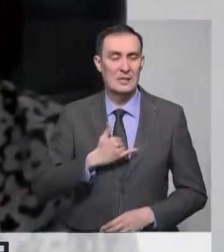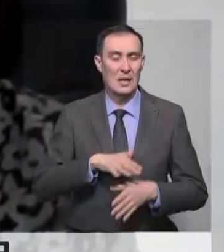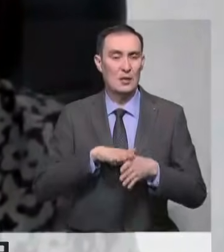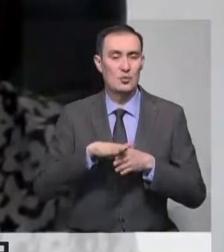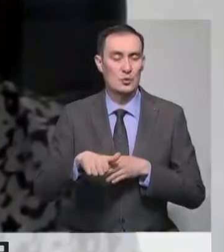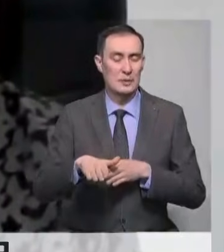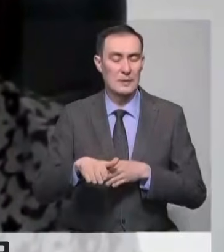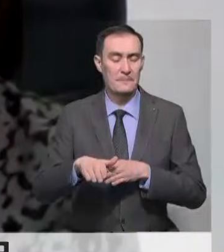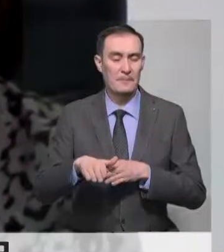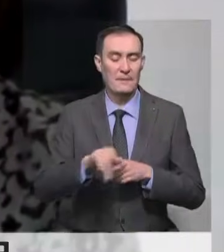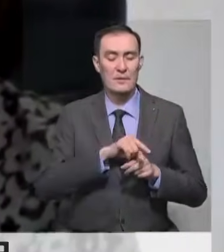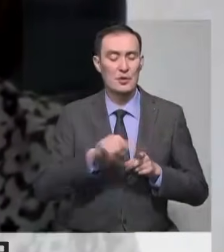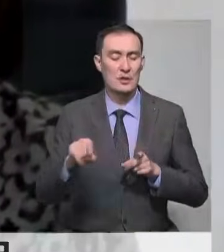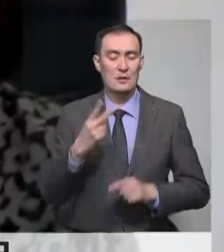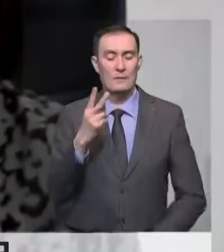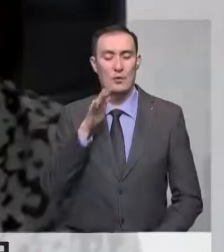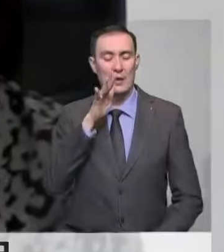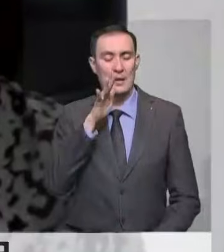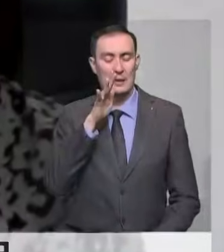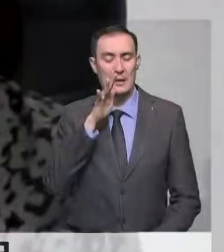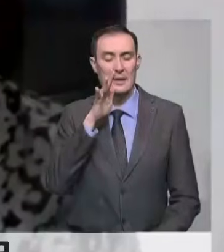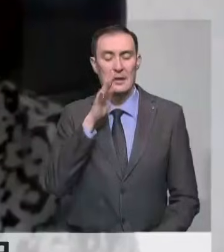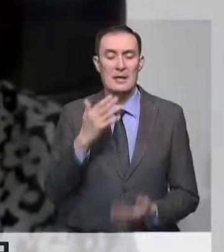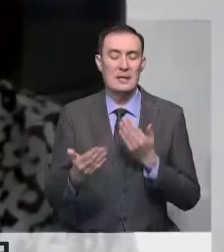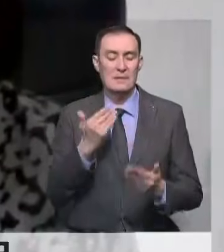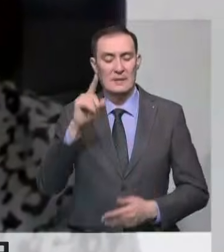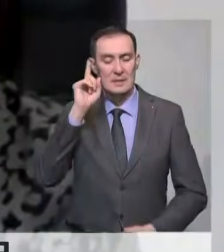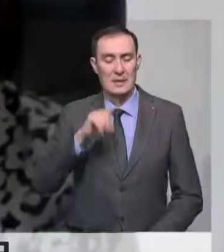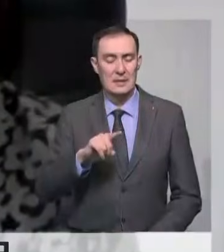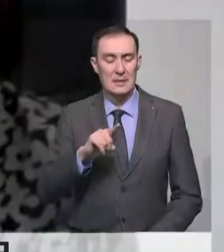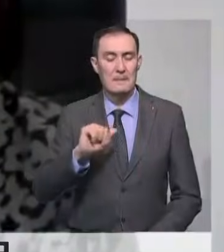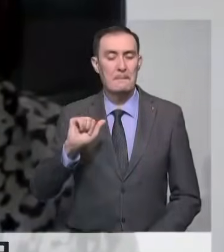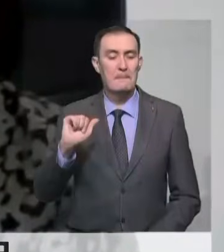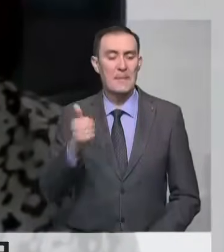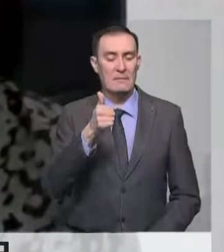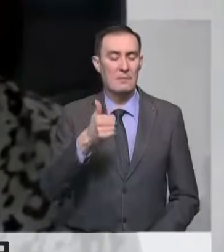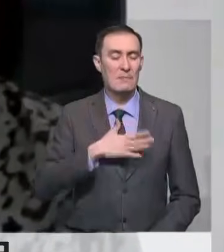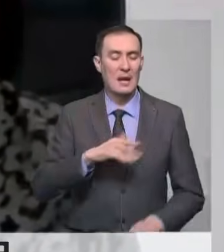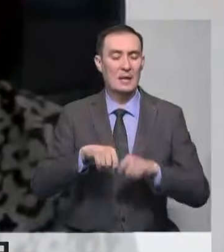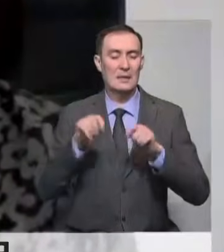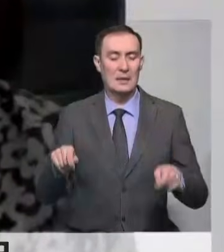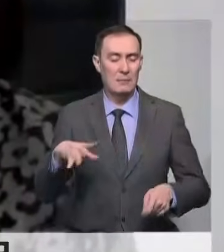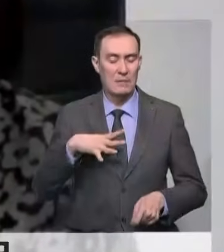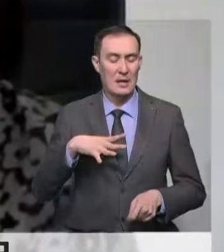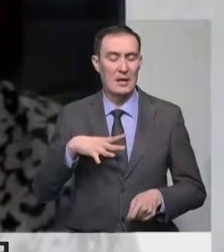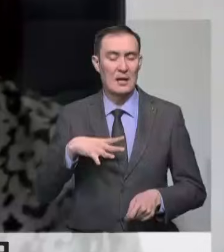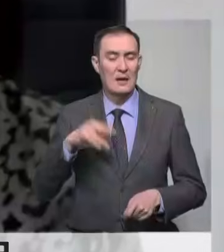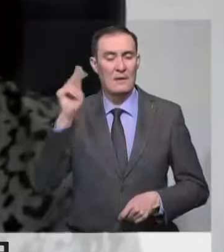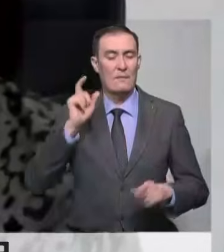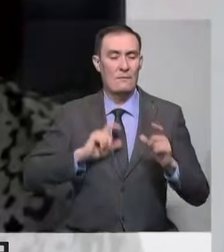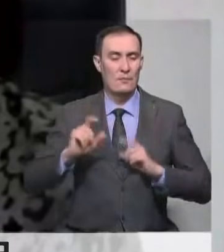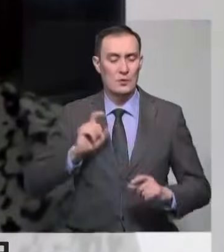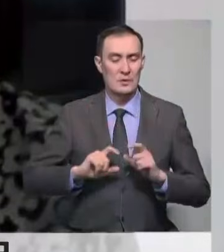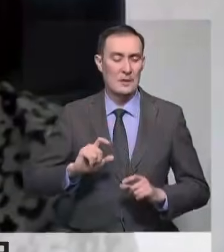реализуется в течение 2 лет. Если вы помните, одними из первыми мы открывали частные вузы